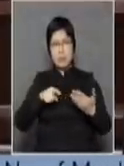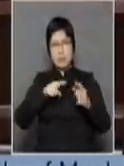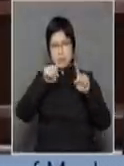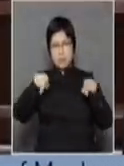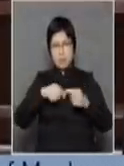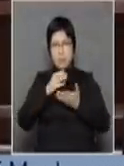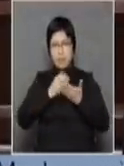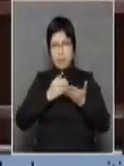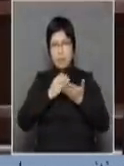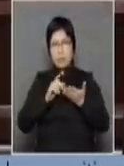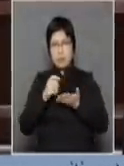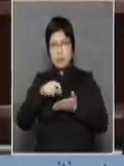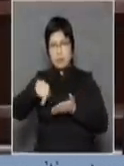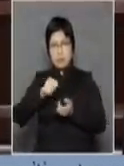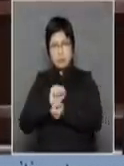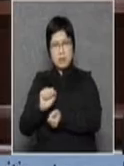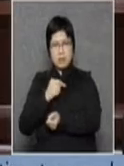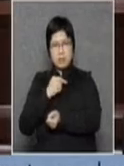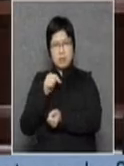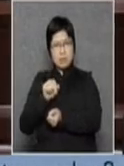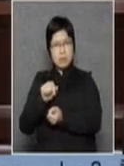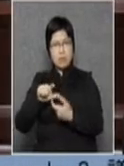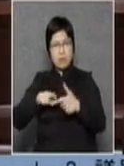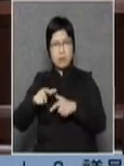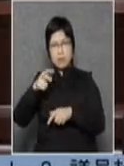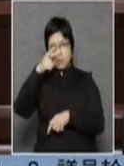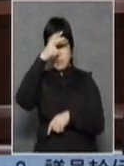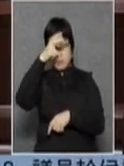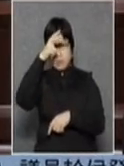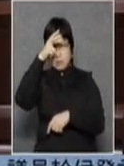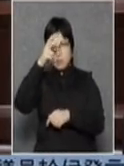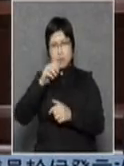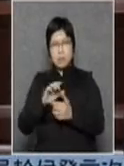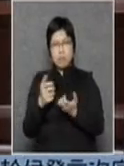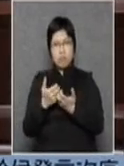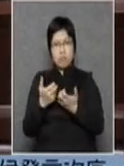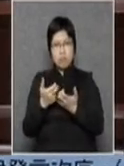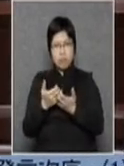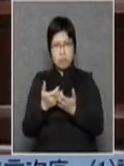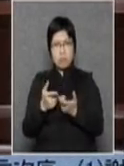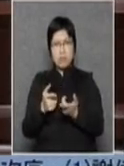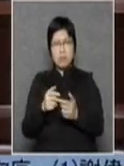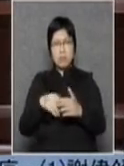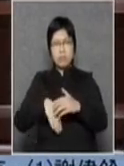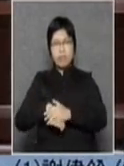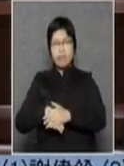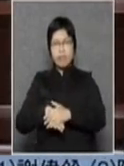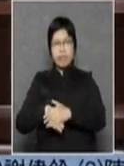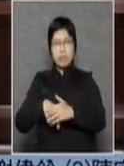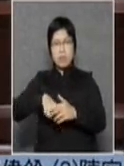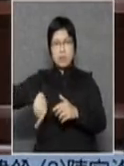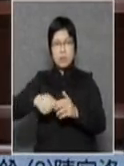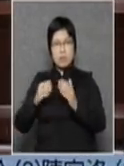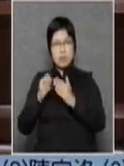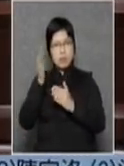地呢一招啦。根據政府嘅數據呢，閒置嘅住宅用地一共有